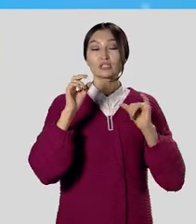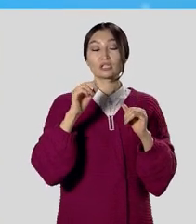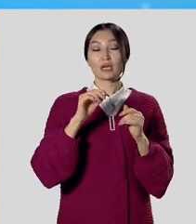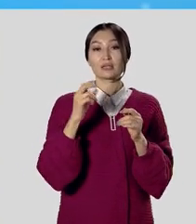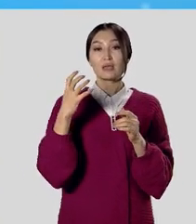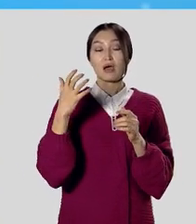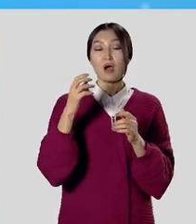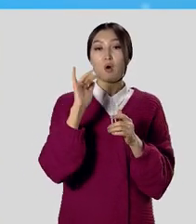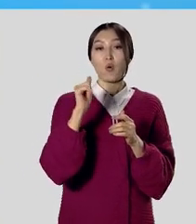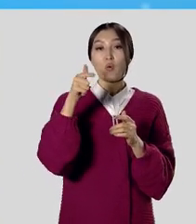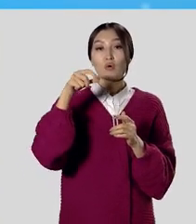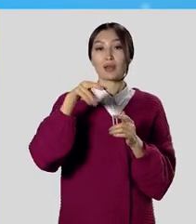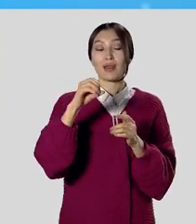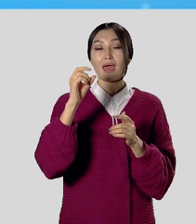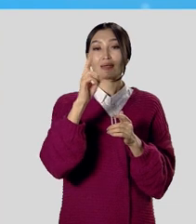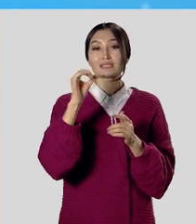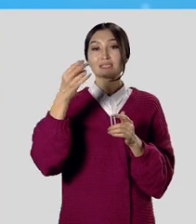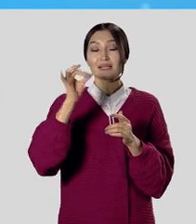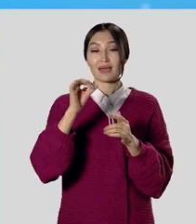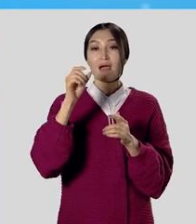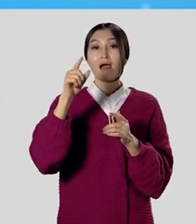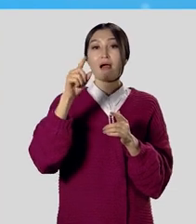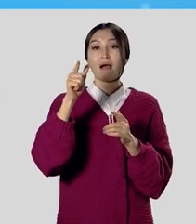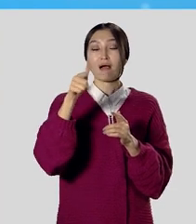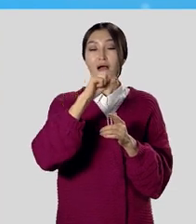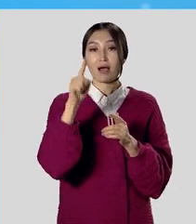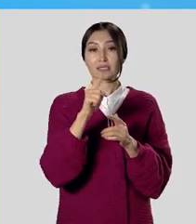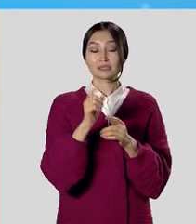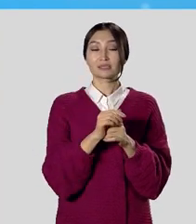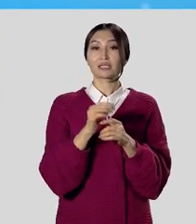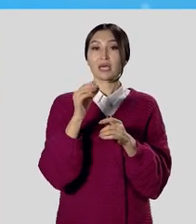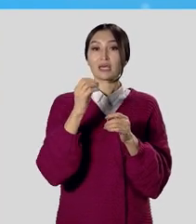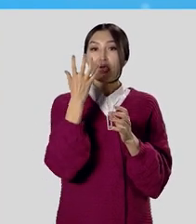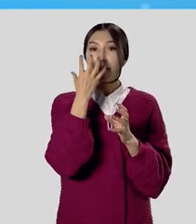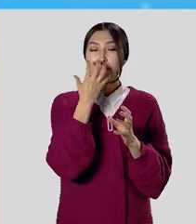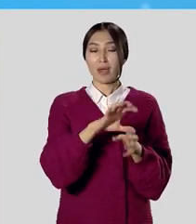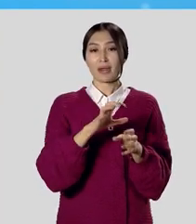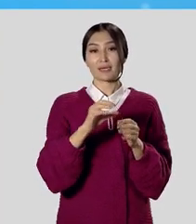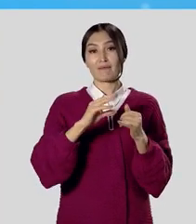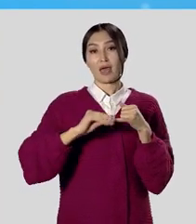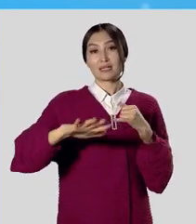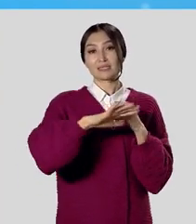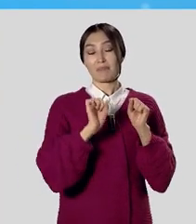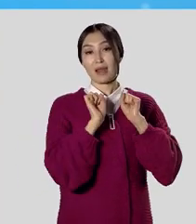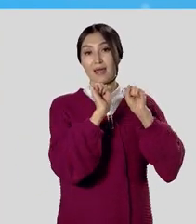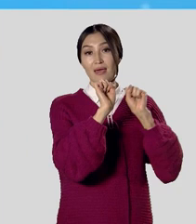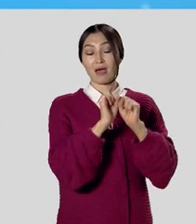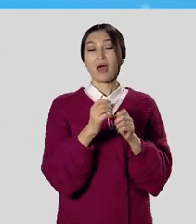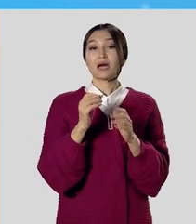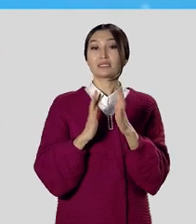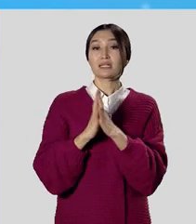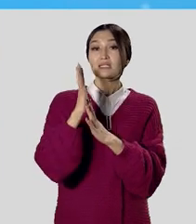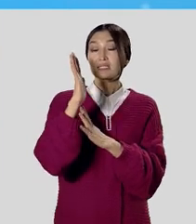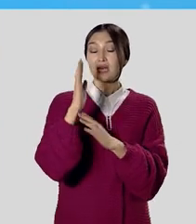концентрации углекислого газа CO2, предотвращая перегрев Земли. Растения вовлекают